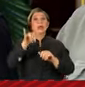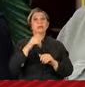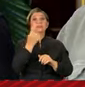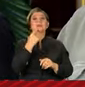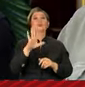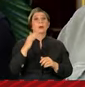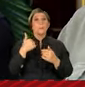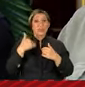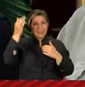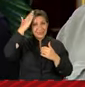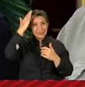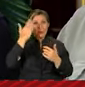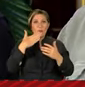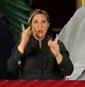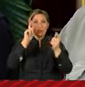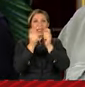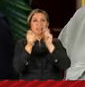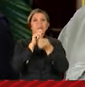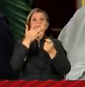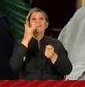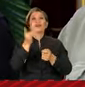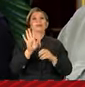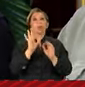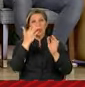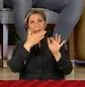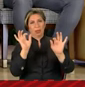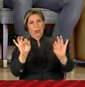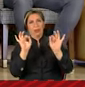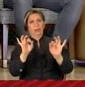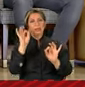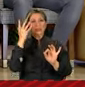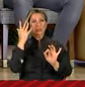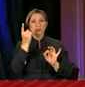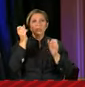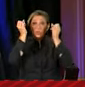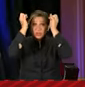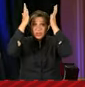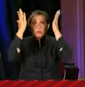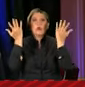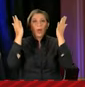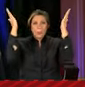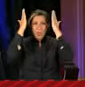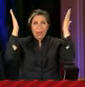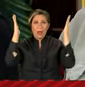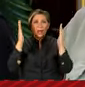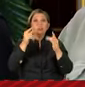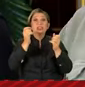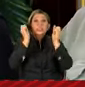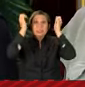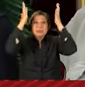söylüyorum Ben de saçı olmadığı için değişiklik fark edilemiyor çok fazla değişiklik yok hakikaten öyle kaldı